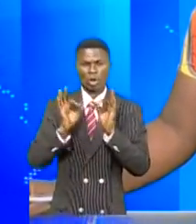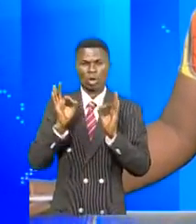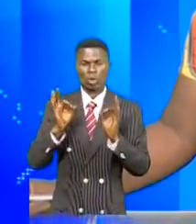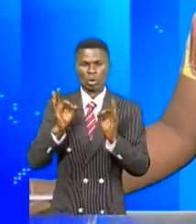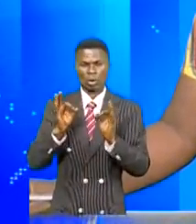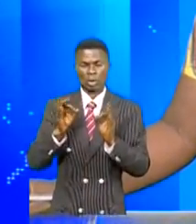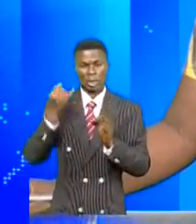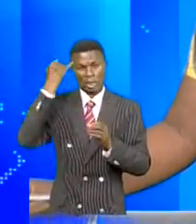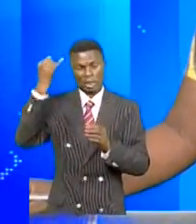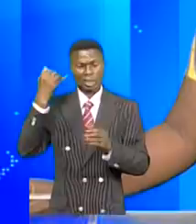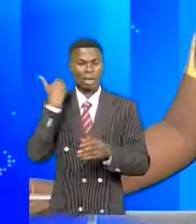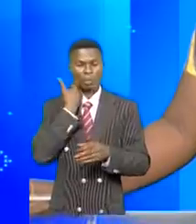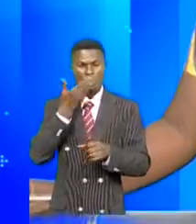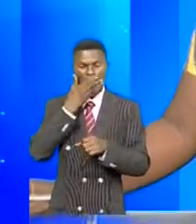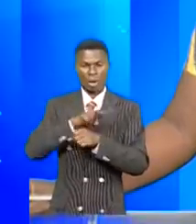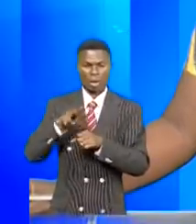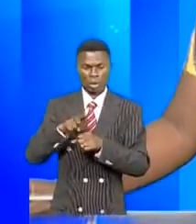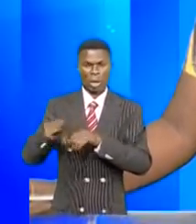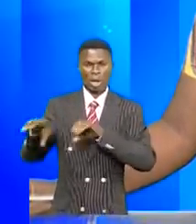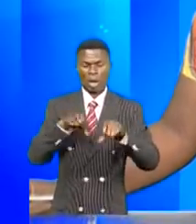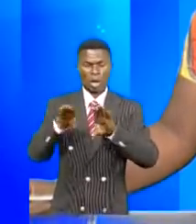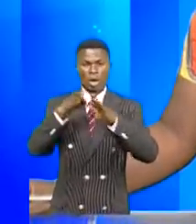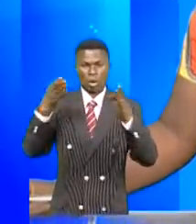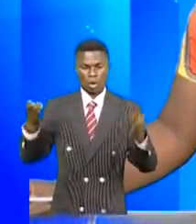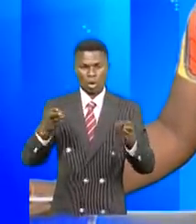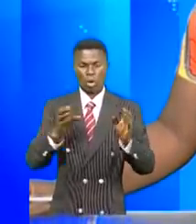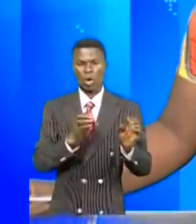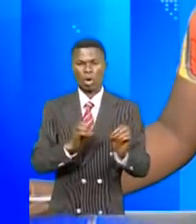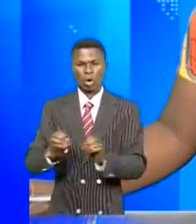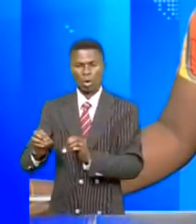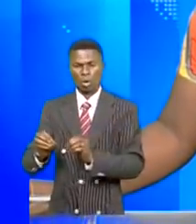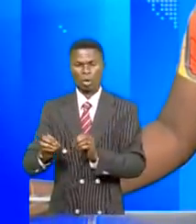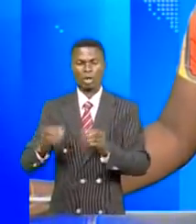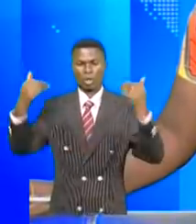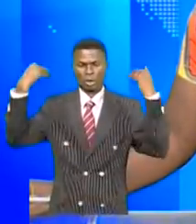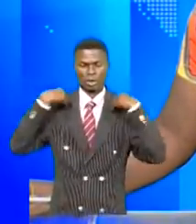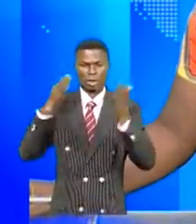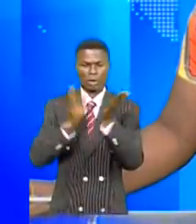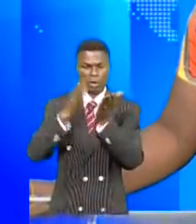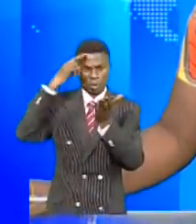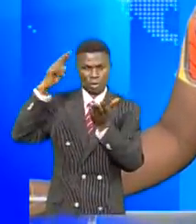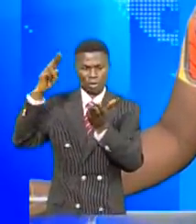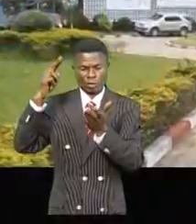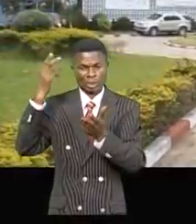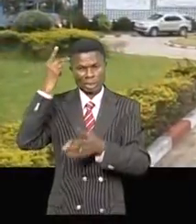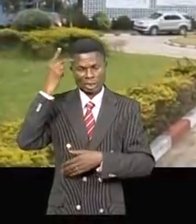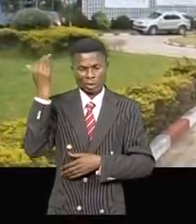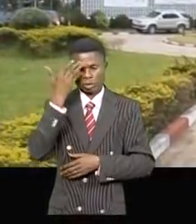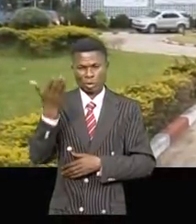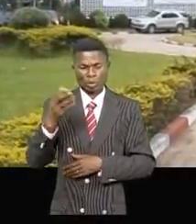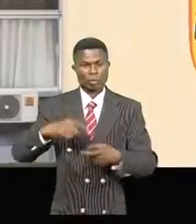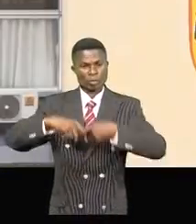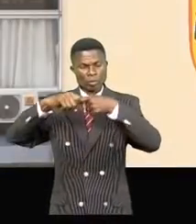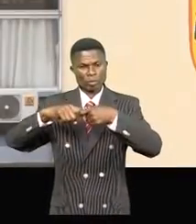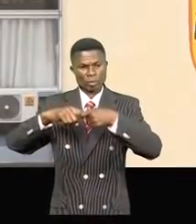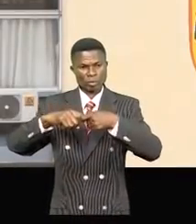le contexte de COVID-19. La séance d'ouverture a été présidée par le recteur de l'UNIKIN, Rodé Panda. Suspendu à